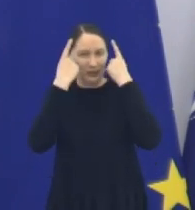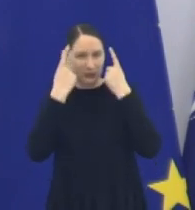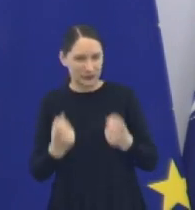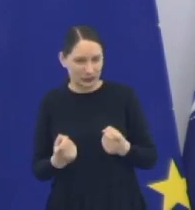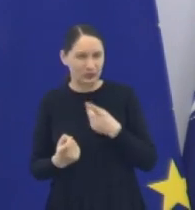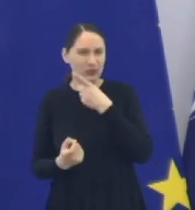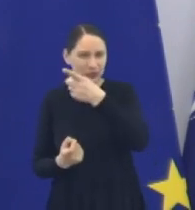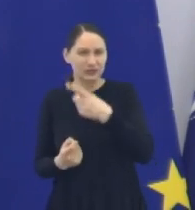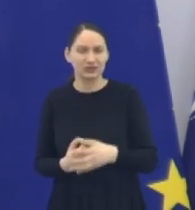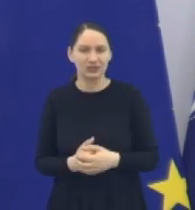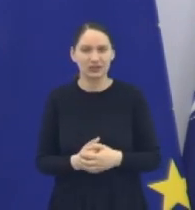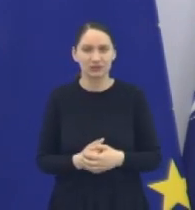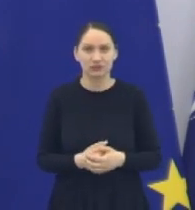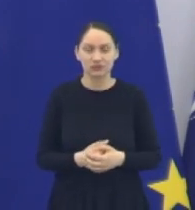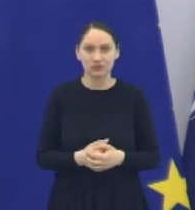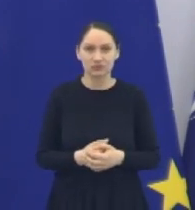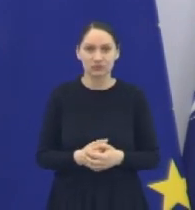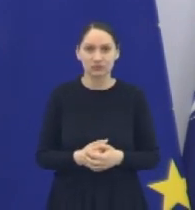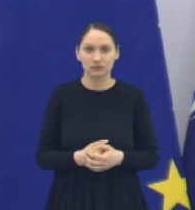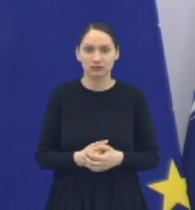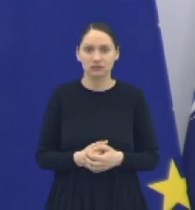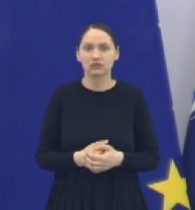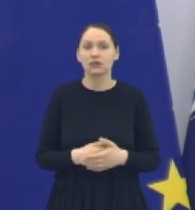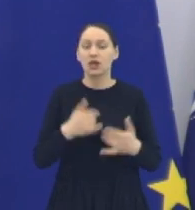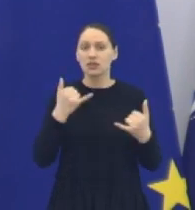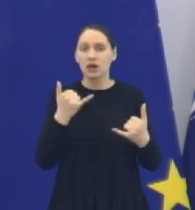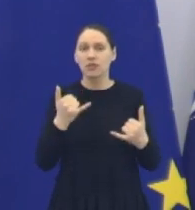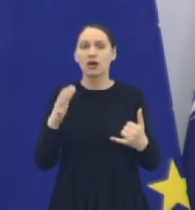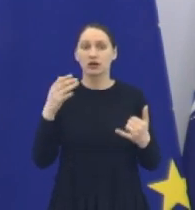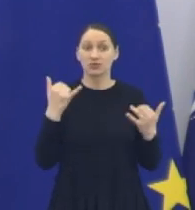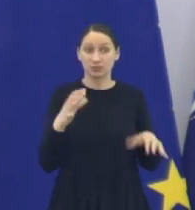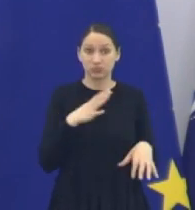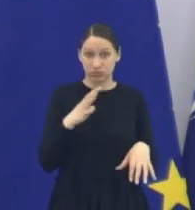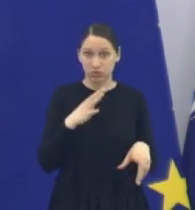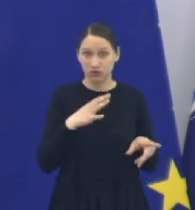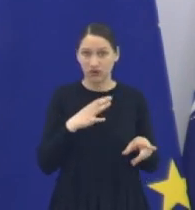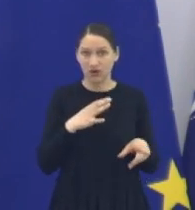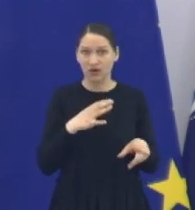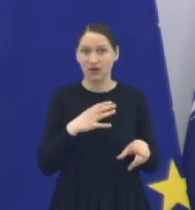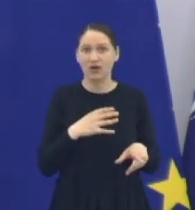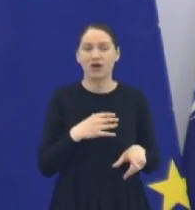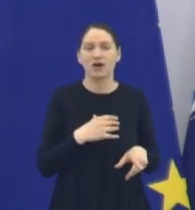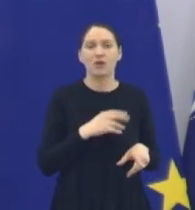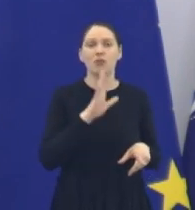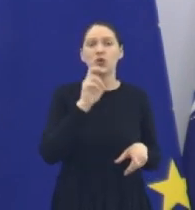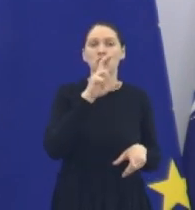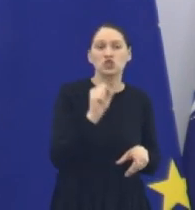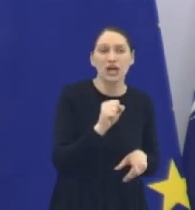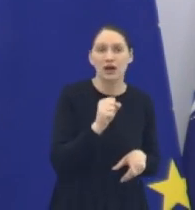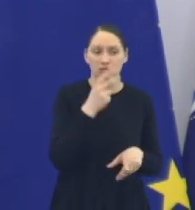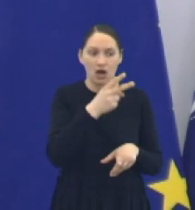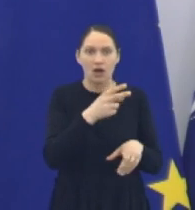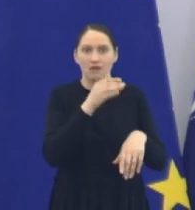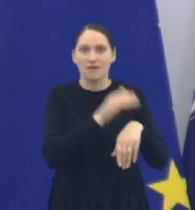nebepaliks turbūt, arba bent jau nebepaliks ateityje tam tikrų pėdsakų, kuriuos paliko Borodenkoje, Bučioje ir kitose